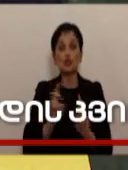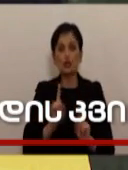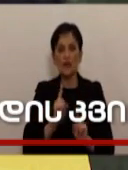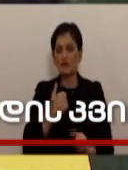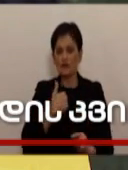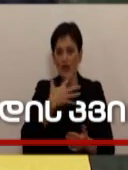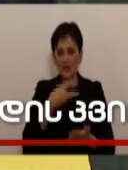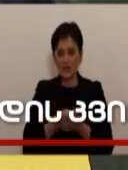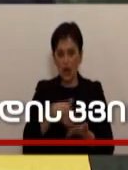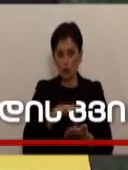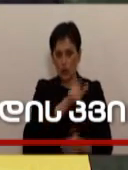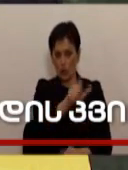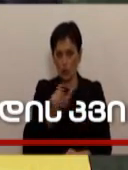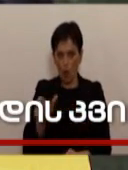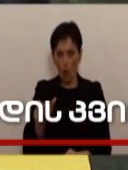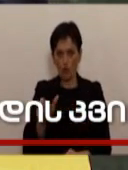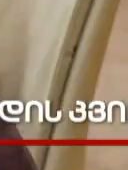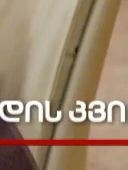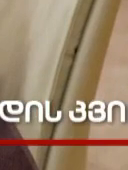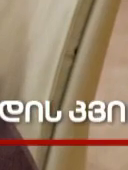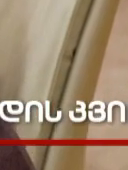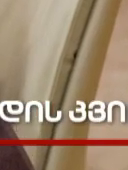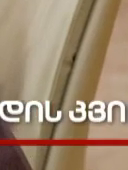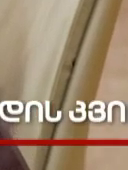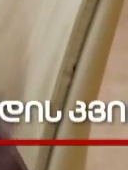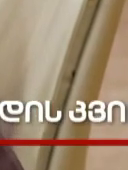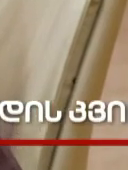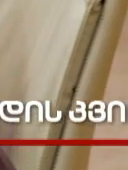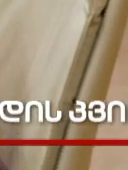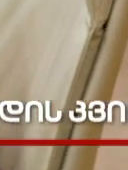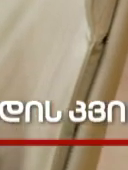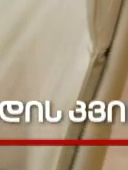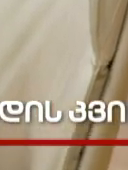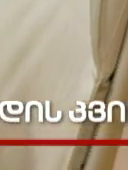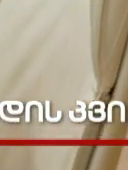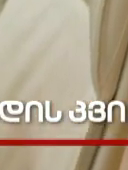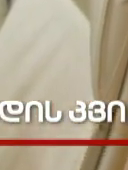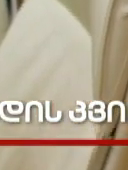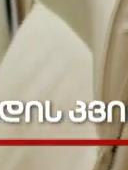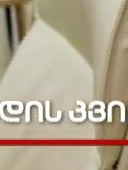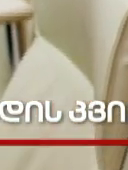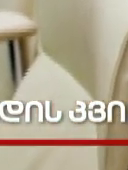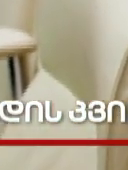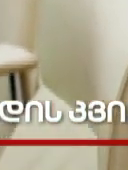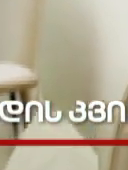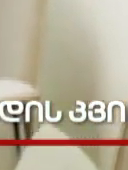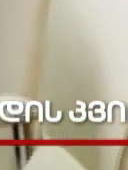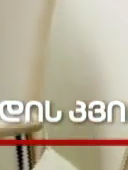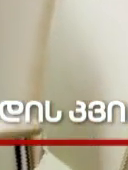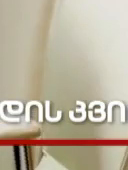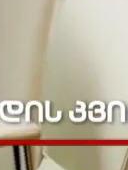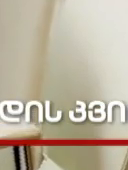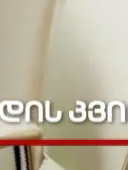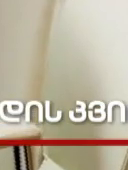ჩვენ საკუთარ მოქალაქეებს დაუწესებდით სანქციებს. ითხოვდნენ აი ჩარტერული რეისების გაშვებას, რომელსაც წაეყვანა ნაციონალური